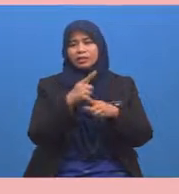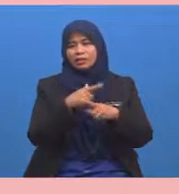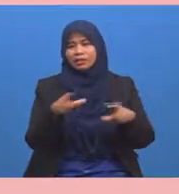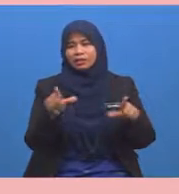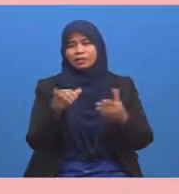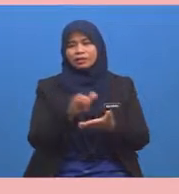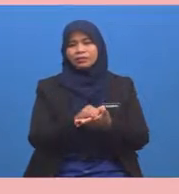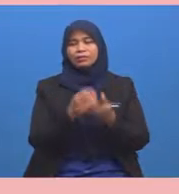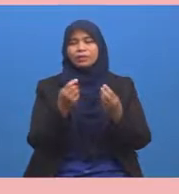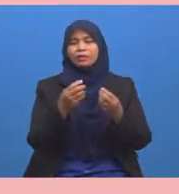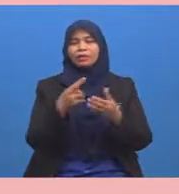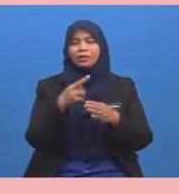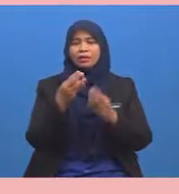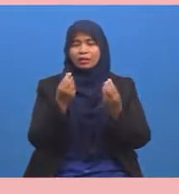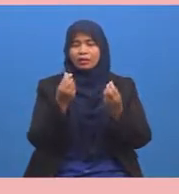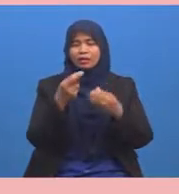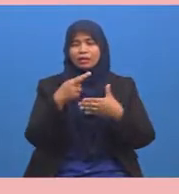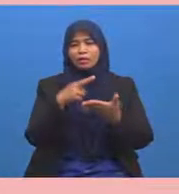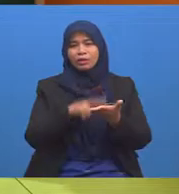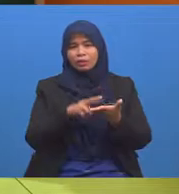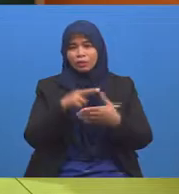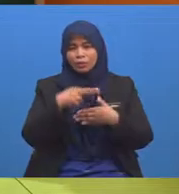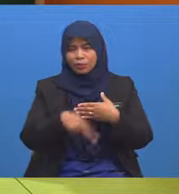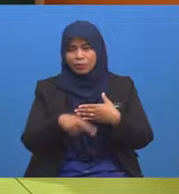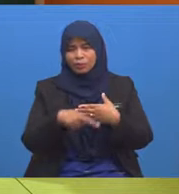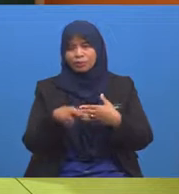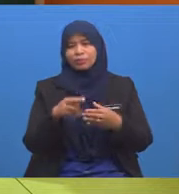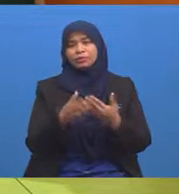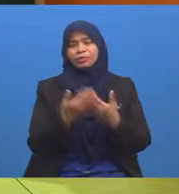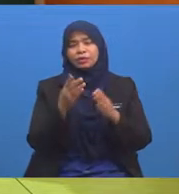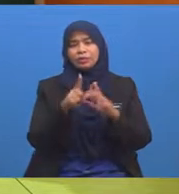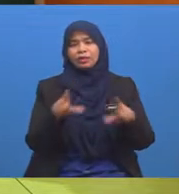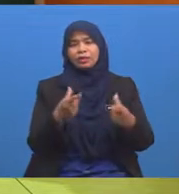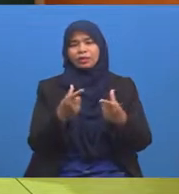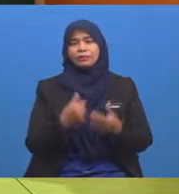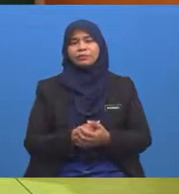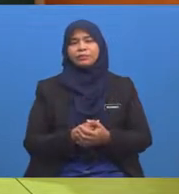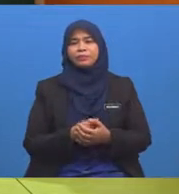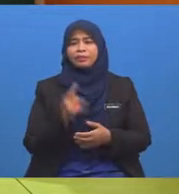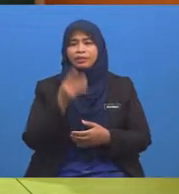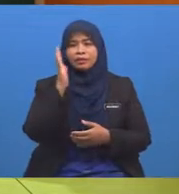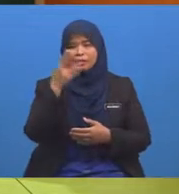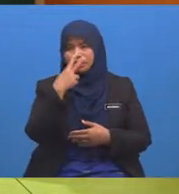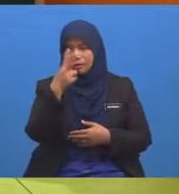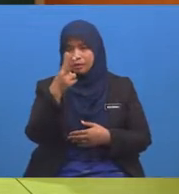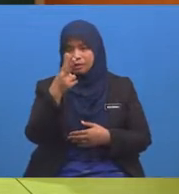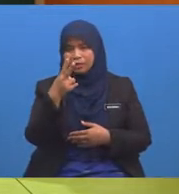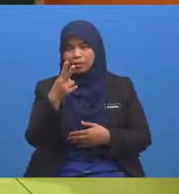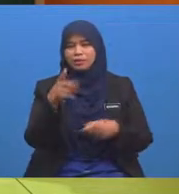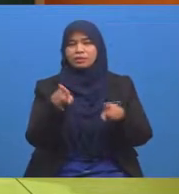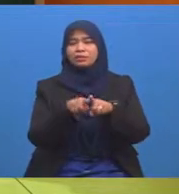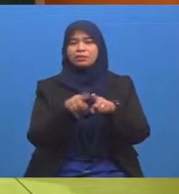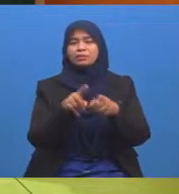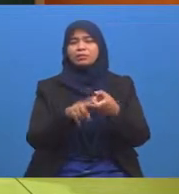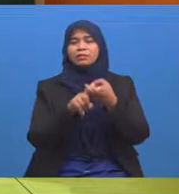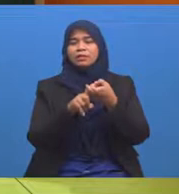juga mudah berlaku. Baiklah pelajar sekalian, kita akan melihat saling kebergantungan